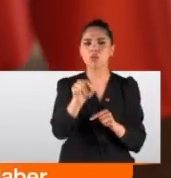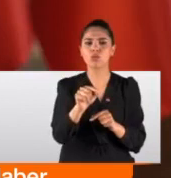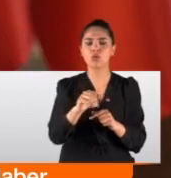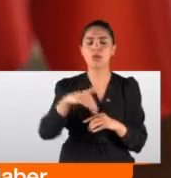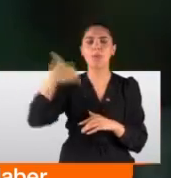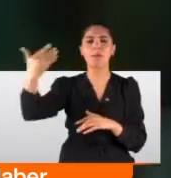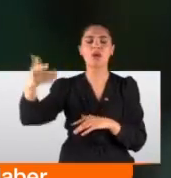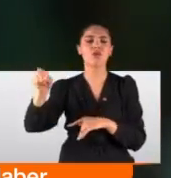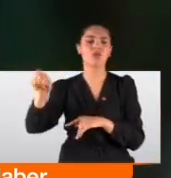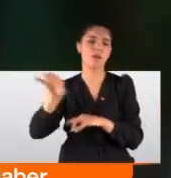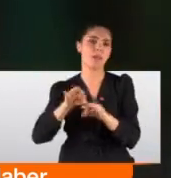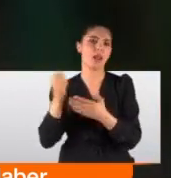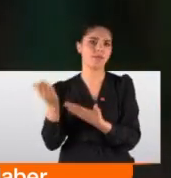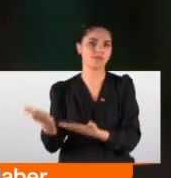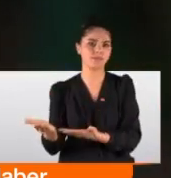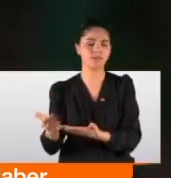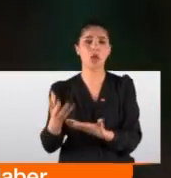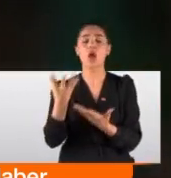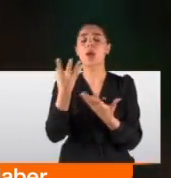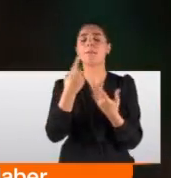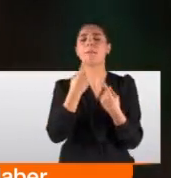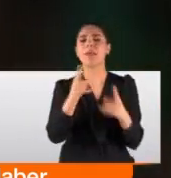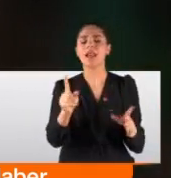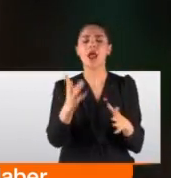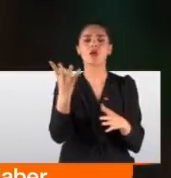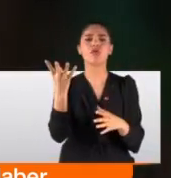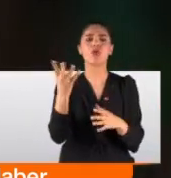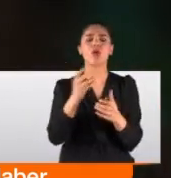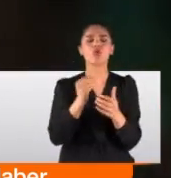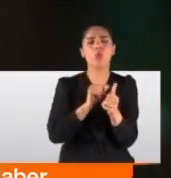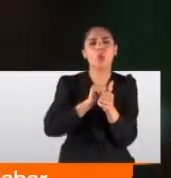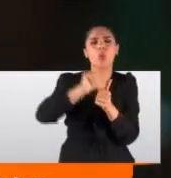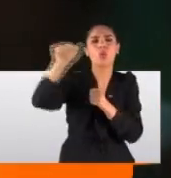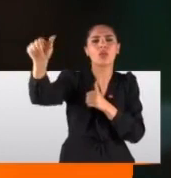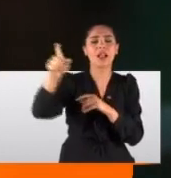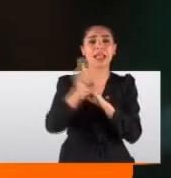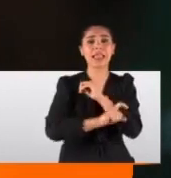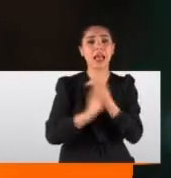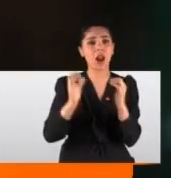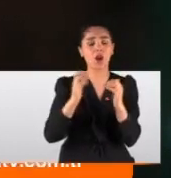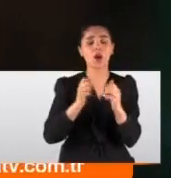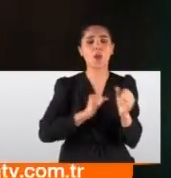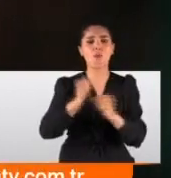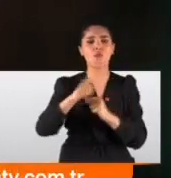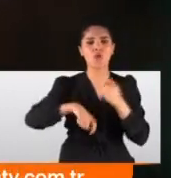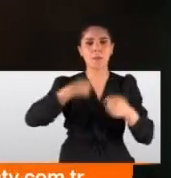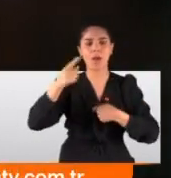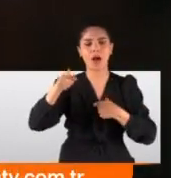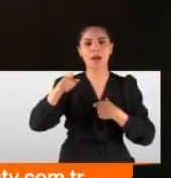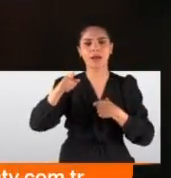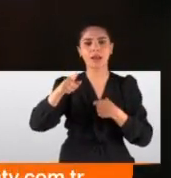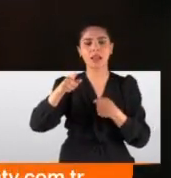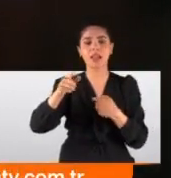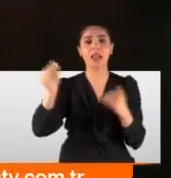diğer boyutudur. Binlerce, on binlerce kilometre öteden terörle mücadele bahanesiyle gelip